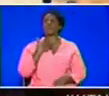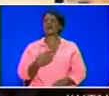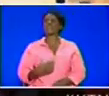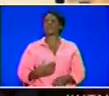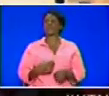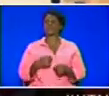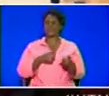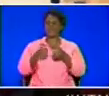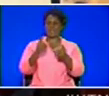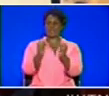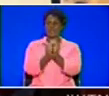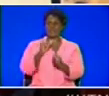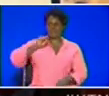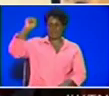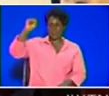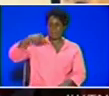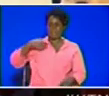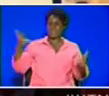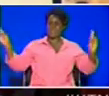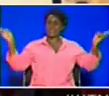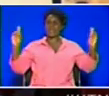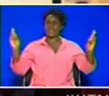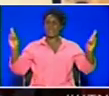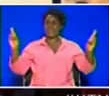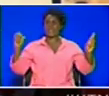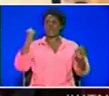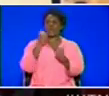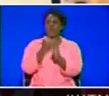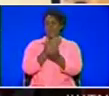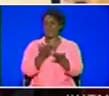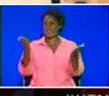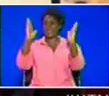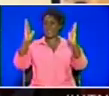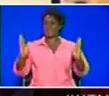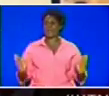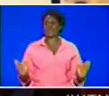katika hii campaign, niko tayari kufanya kazi na mtu yoyote